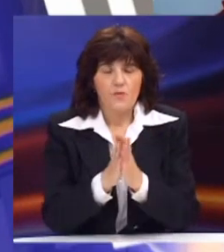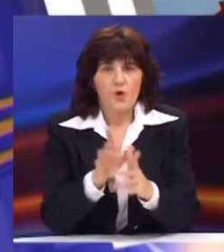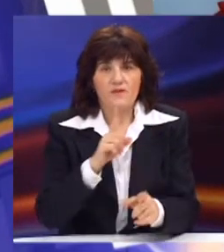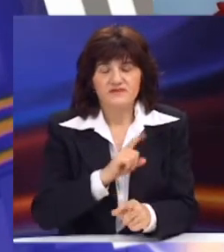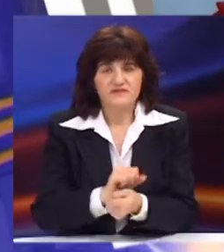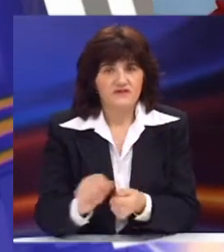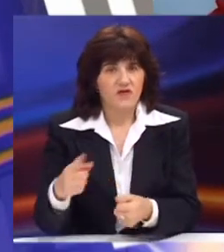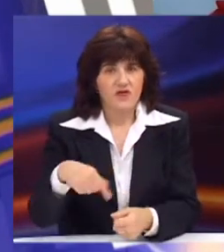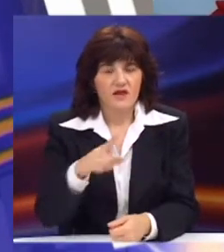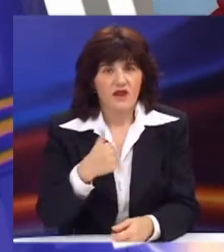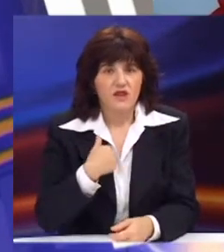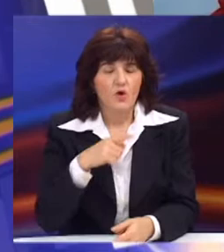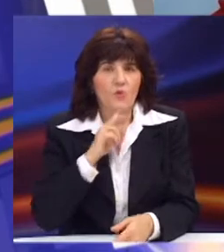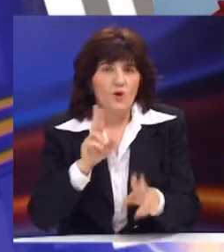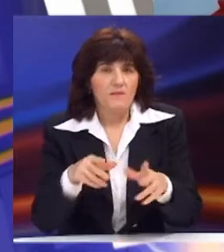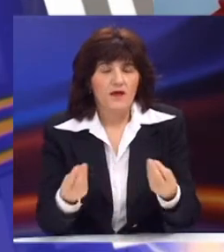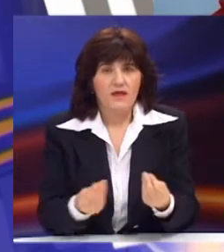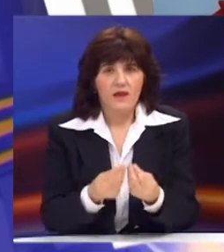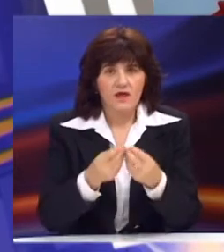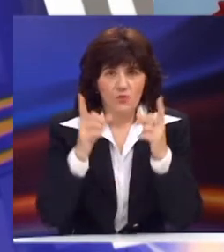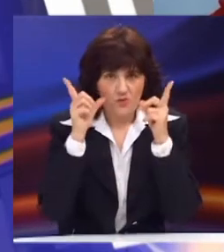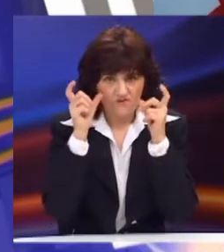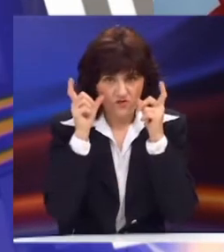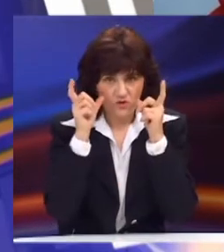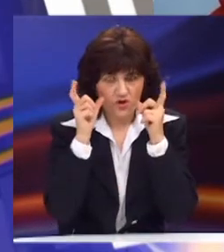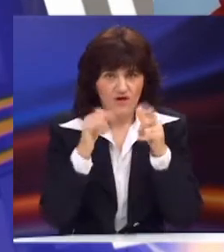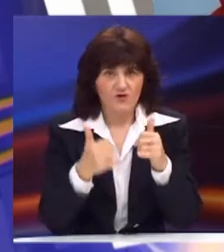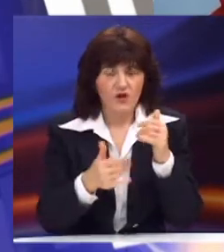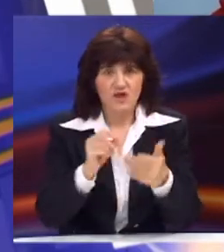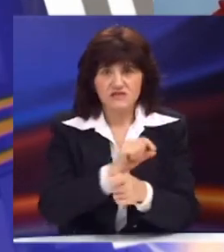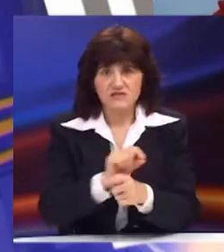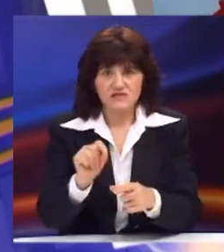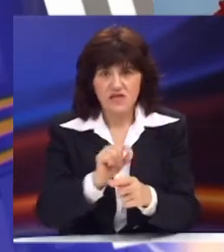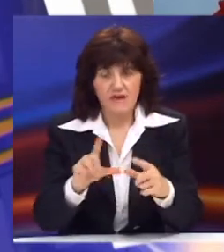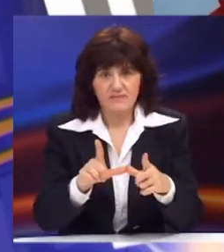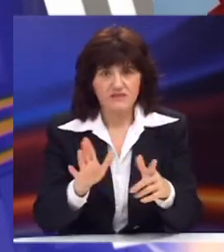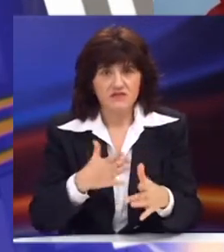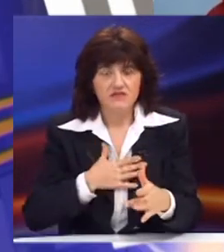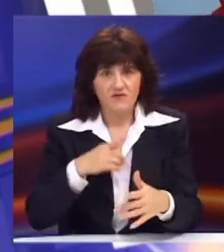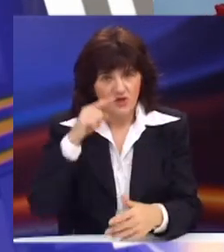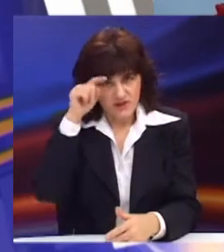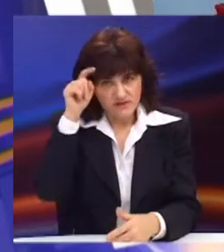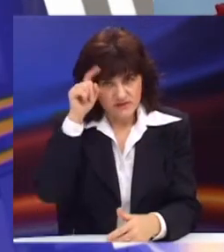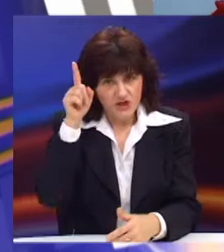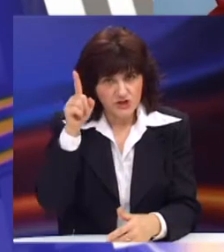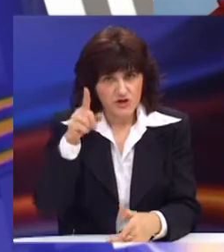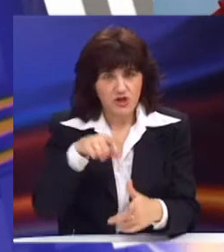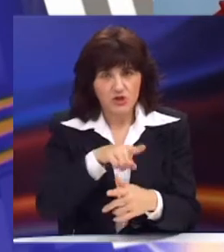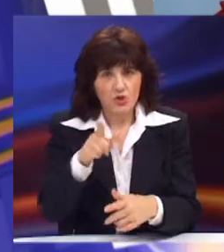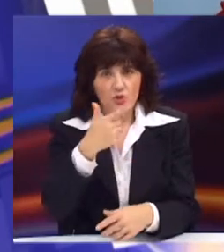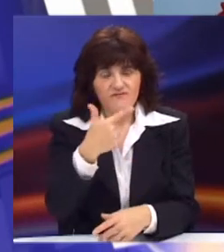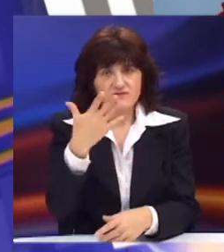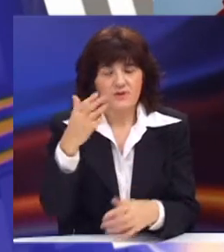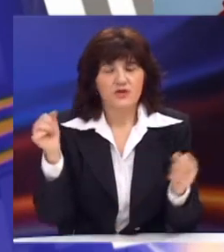sve naše sugrađane koji imaju neku fotografiju ili neki zapis ili neko svoje sećanje